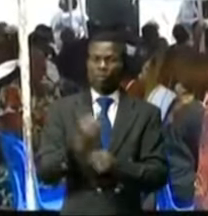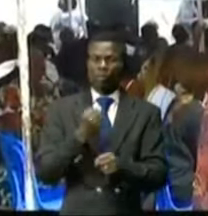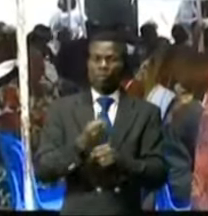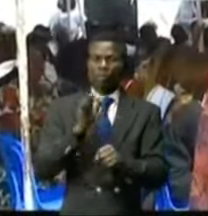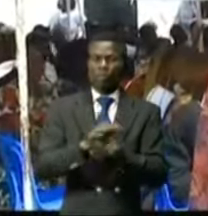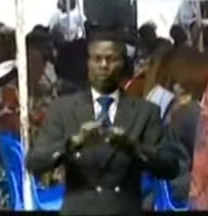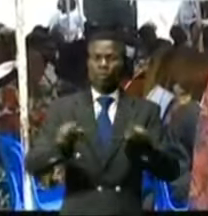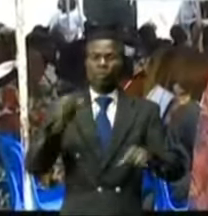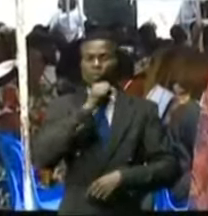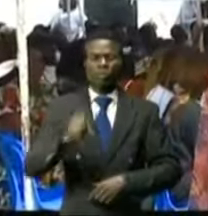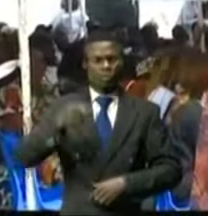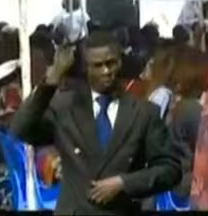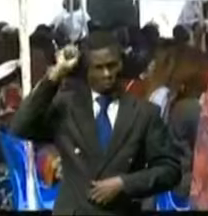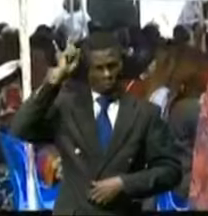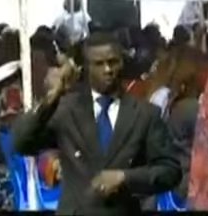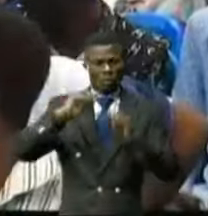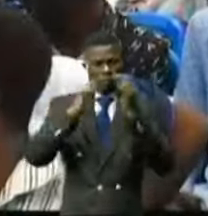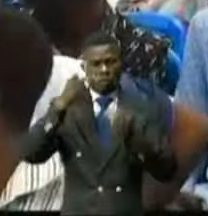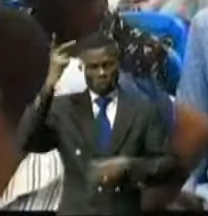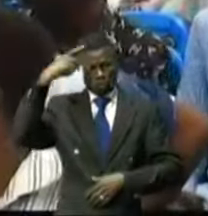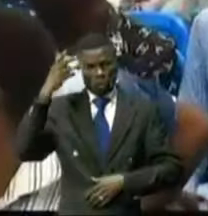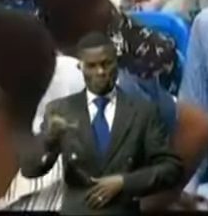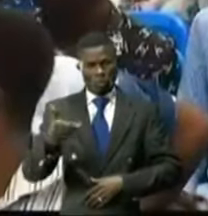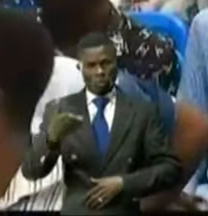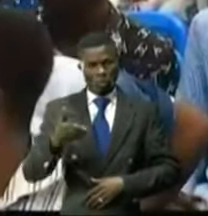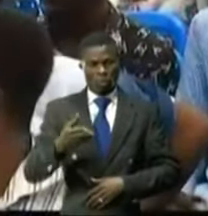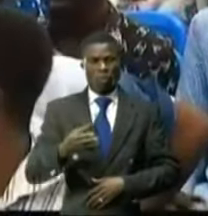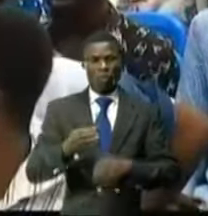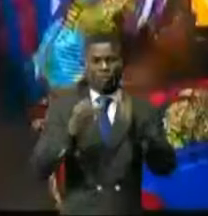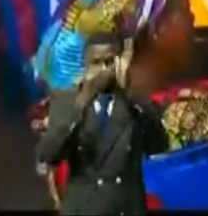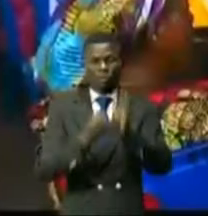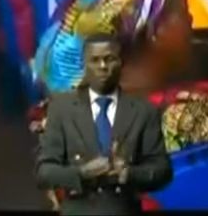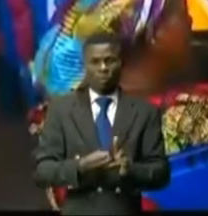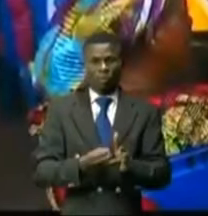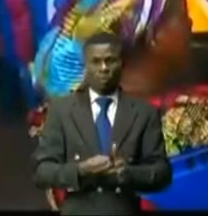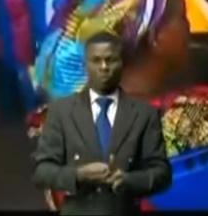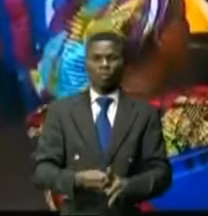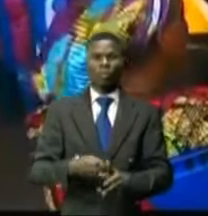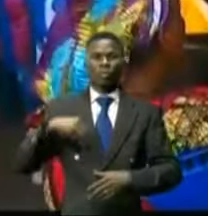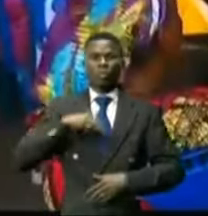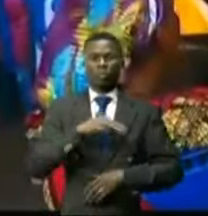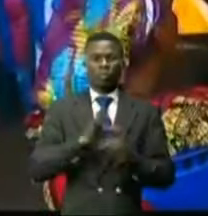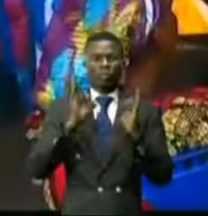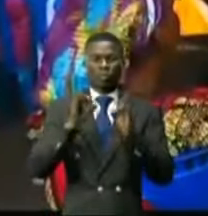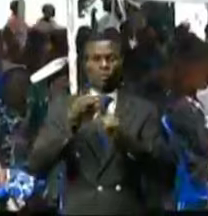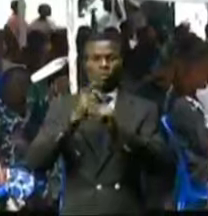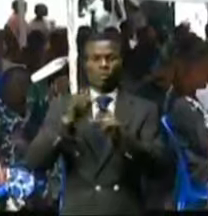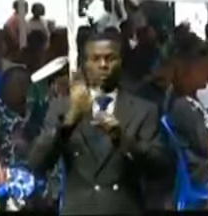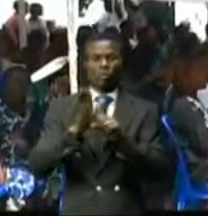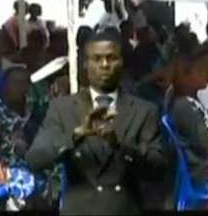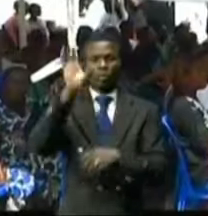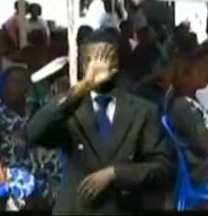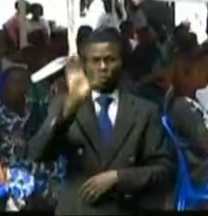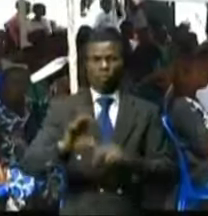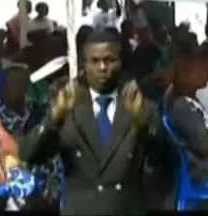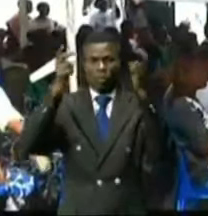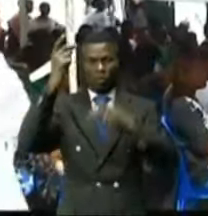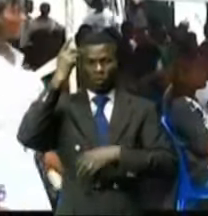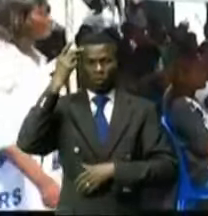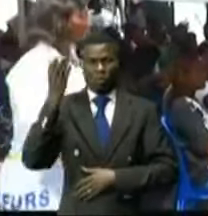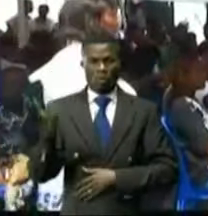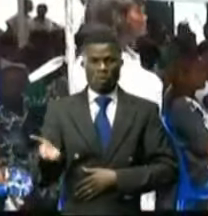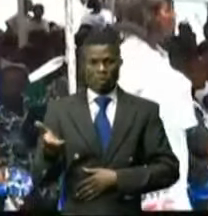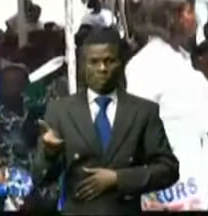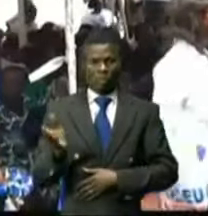les vieux qui ont existé il y a longtemps. Ces 700 nouveaux membres venant de toutes les communes de la ville-province de